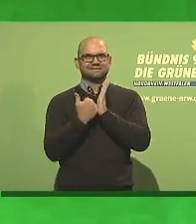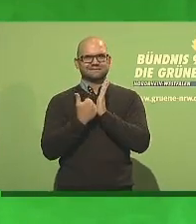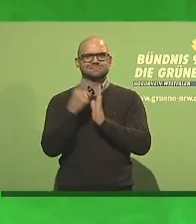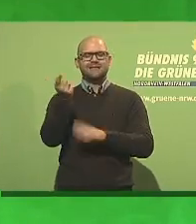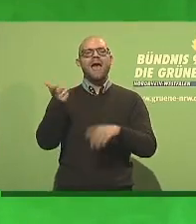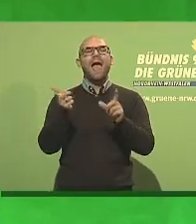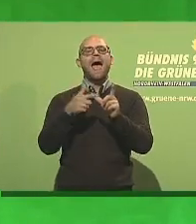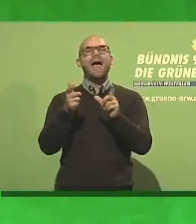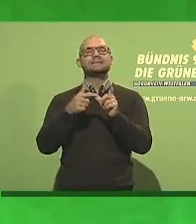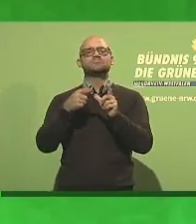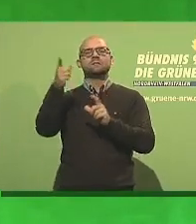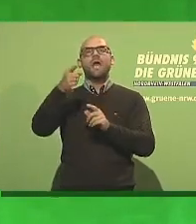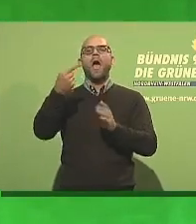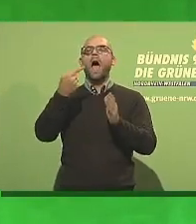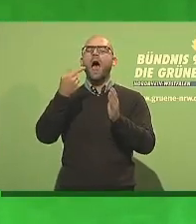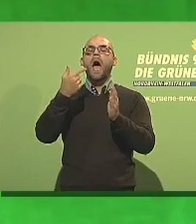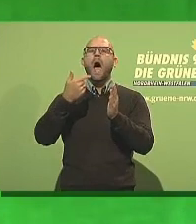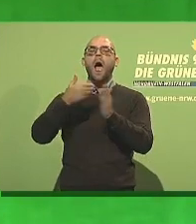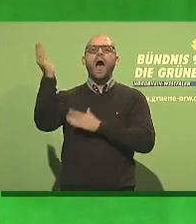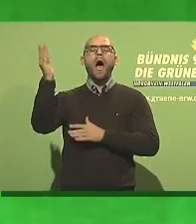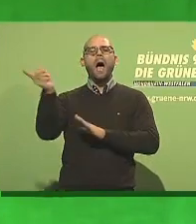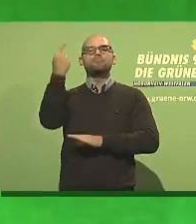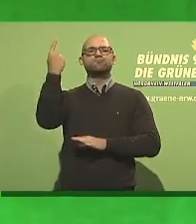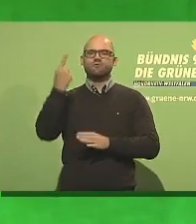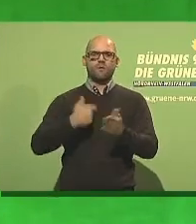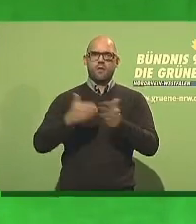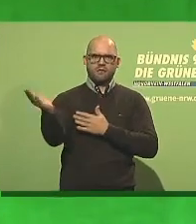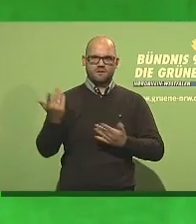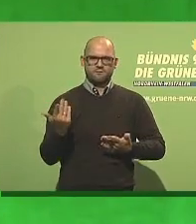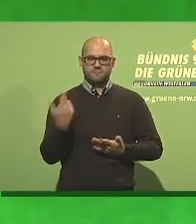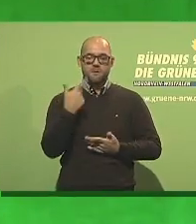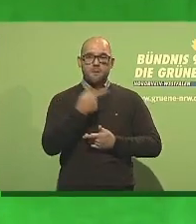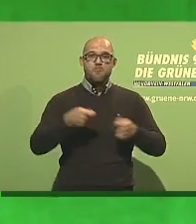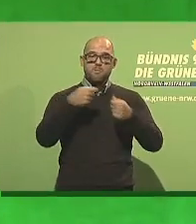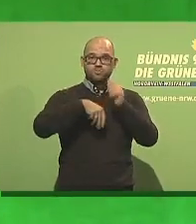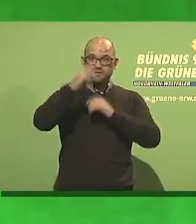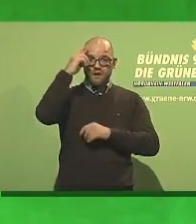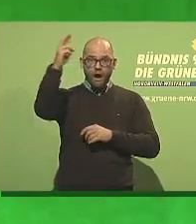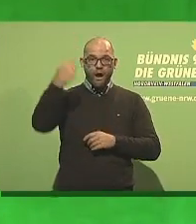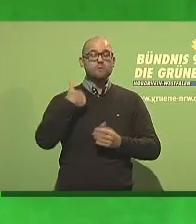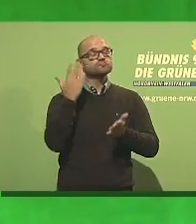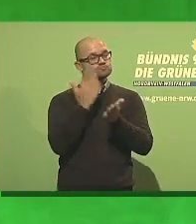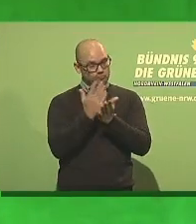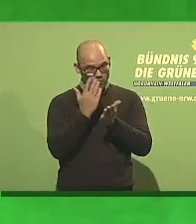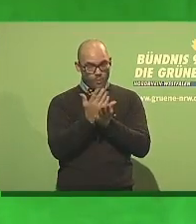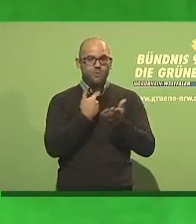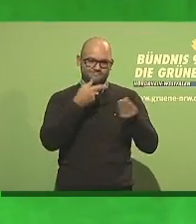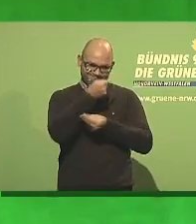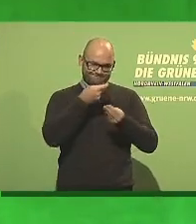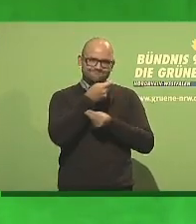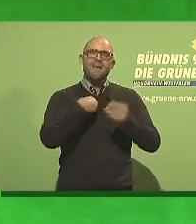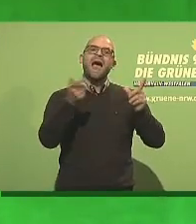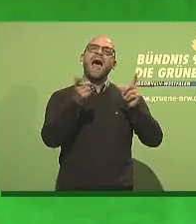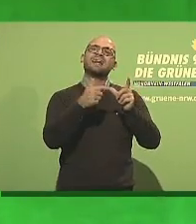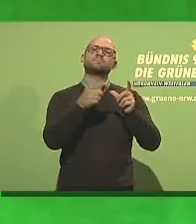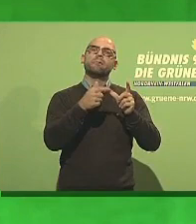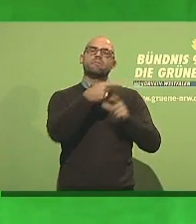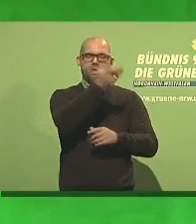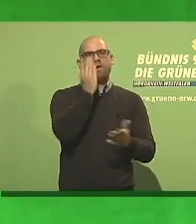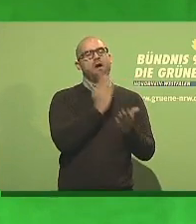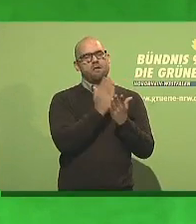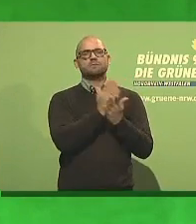Abschaffung abgelehnt. Im Bundesrat sind wir schon einen Schritt weiter. Da haben wir die SPD auf Linie gebracht. Und das zeigt